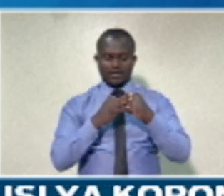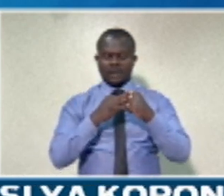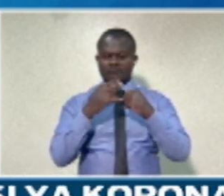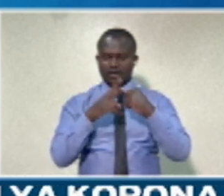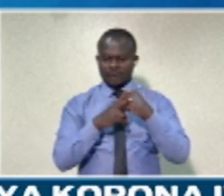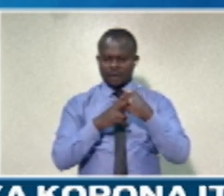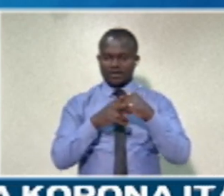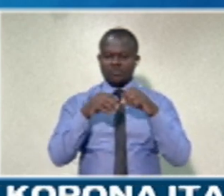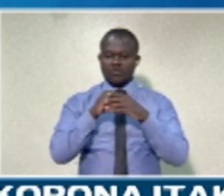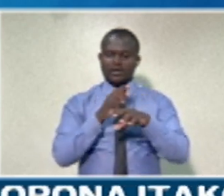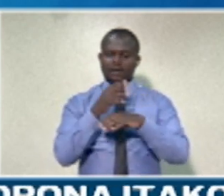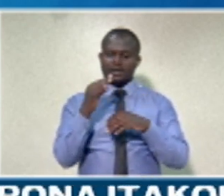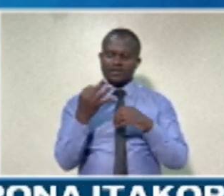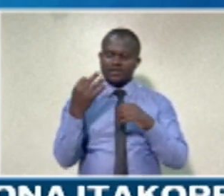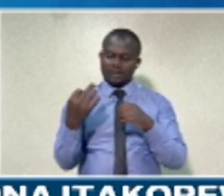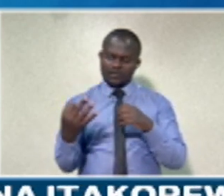mu